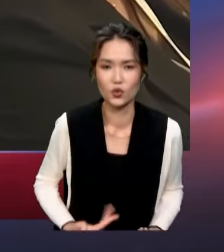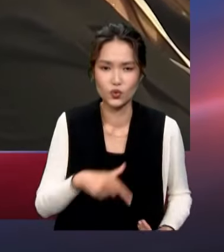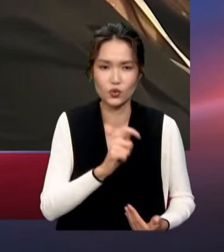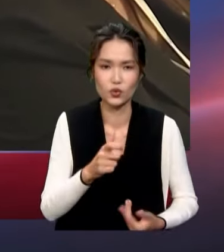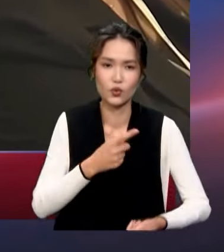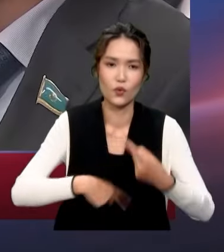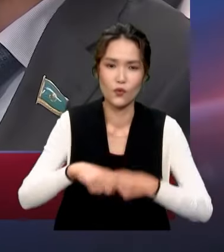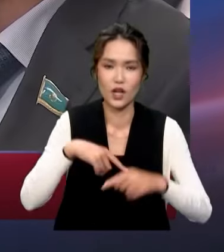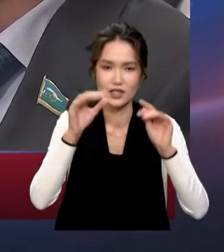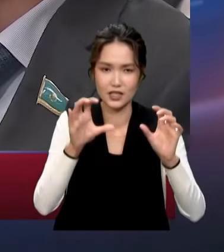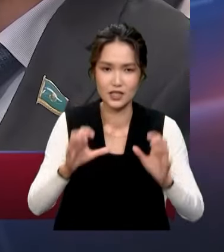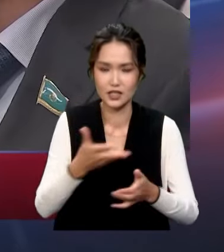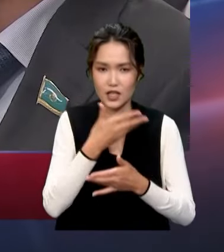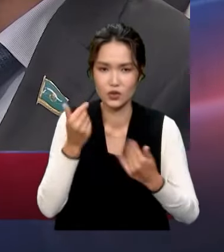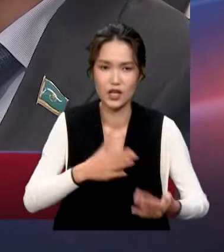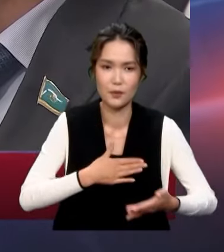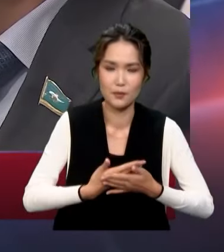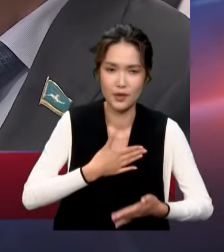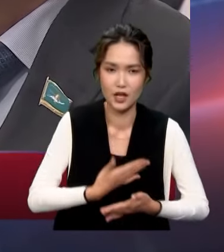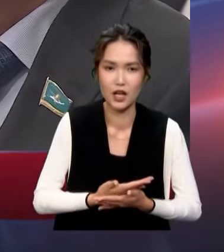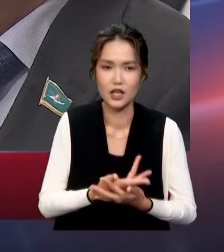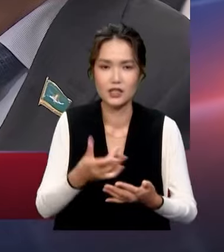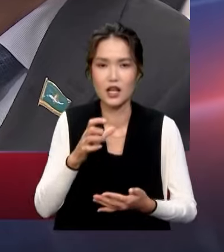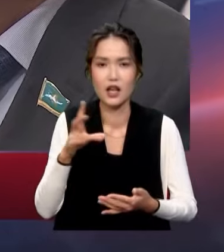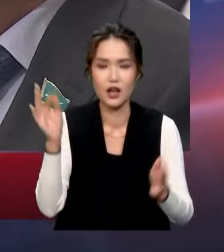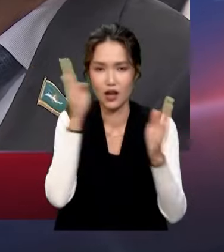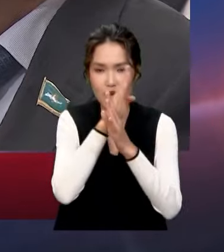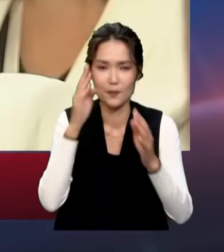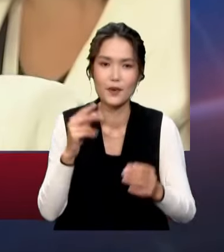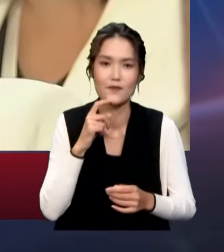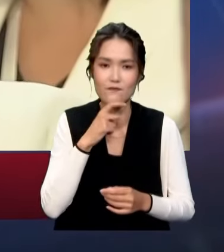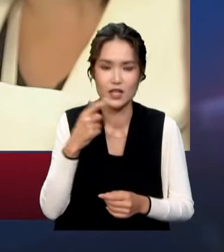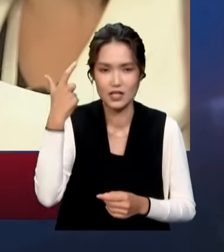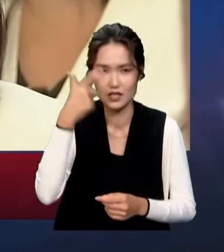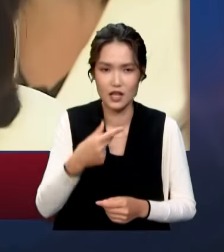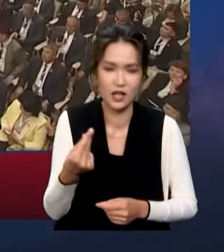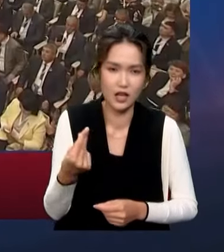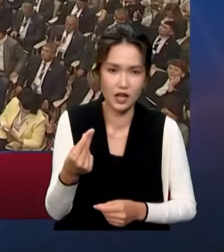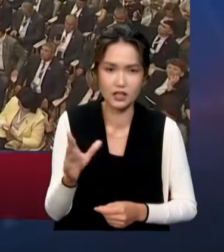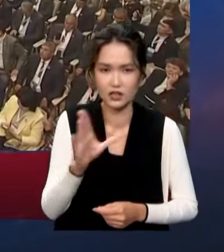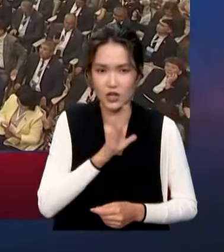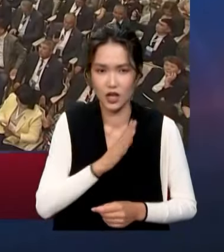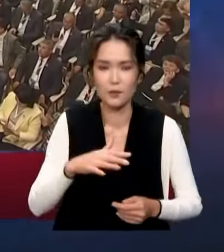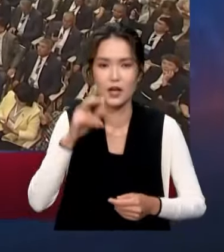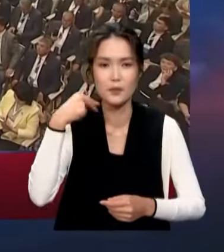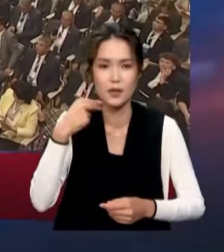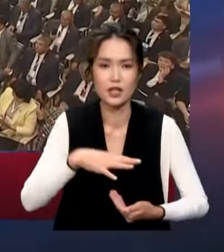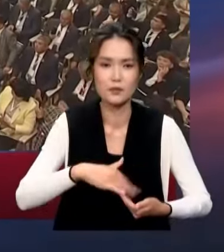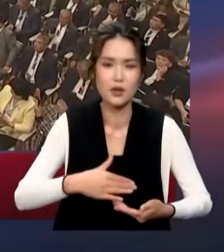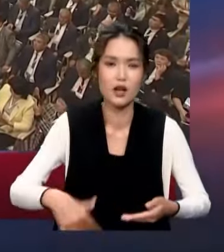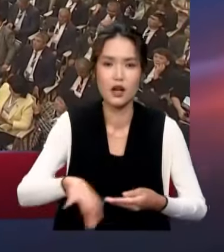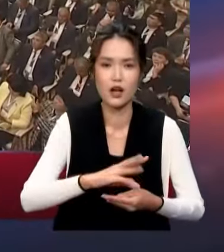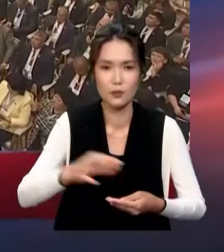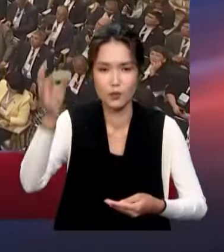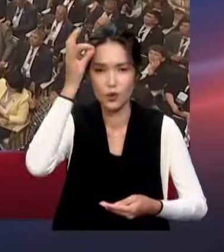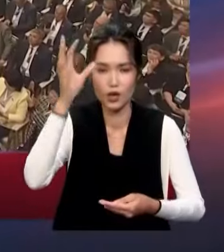возврата незаконно выданных земель и роста экологической и финансовой грамотности. Президент призвал всех соотечественников